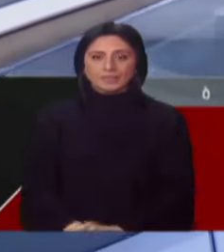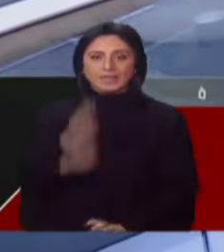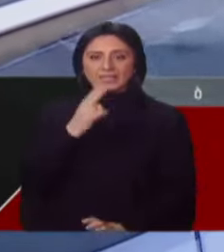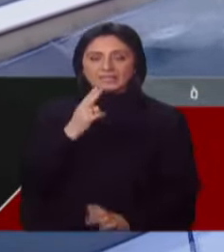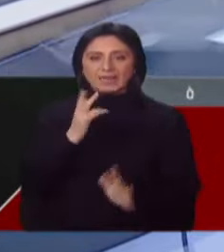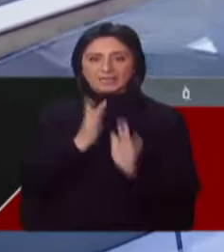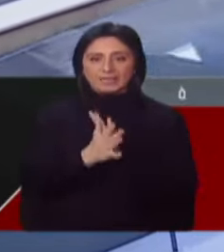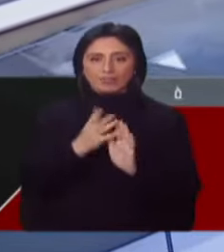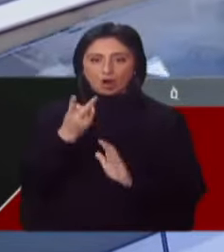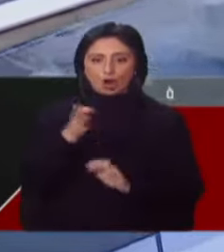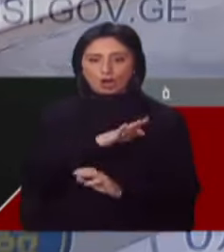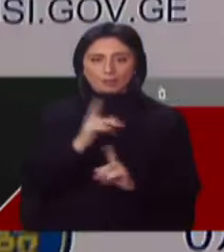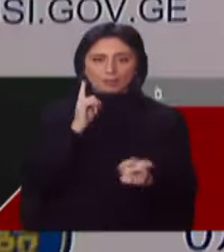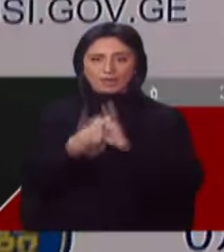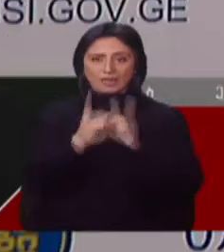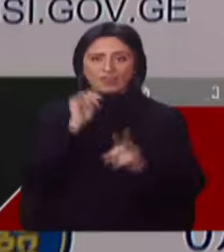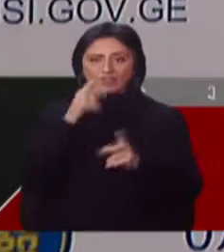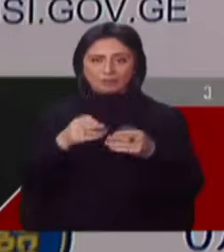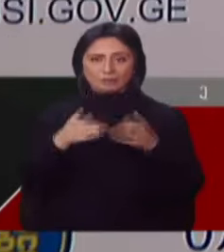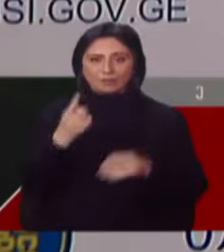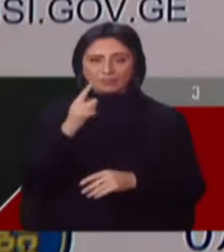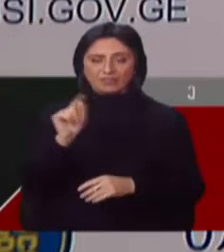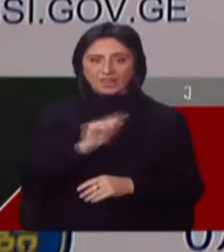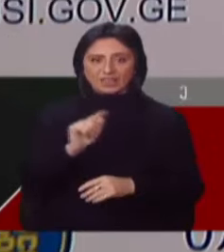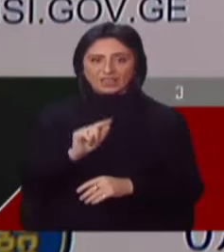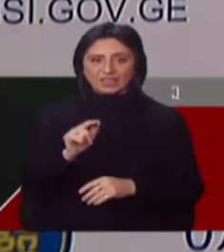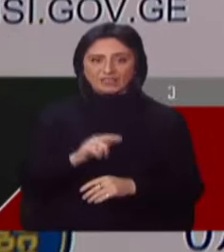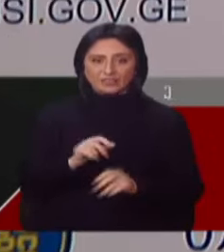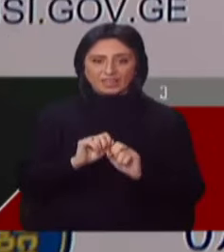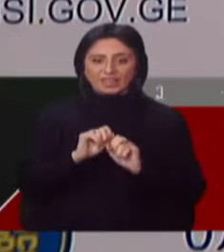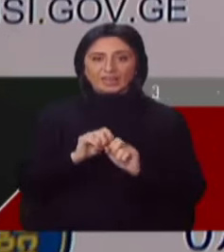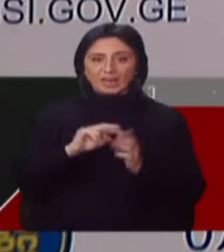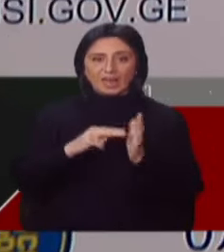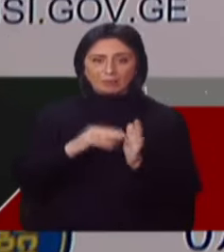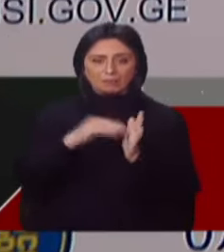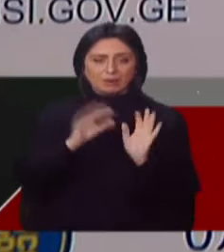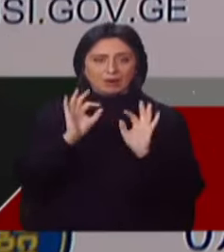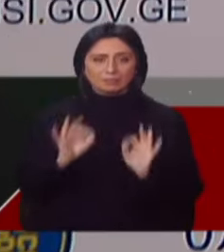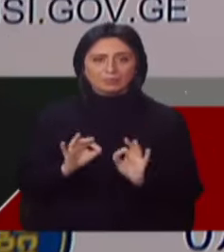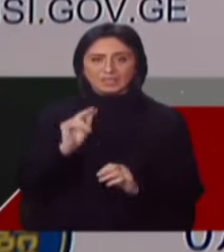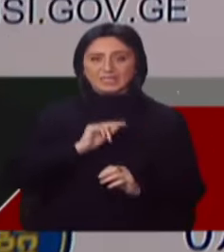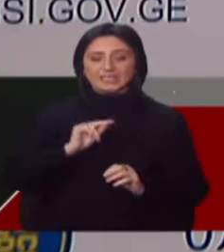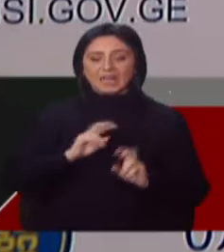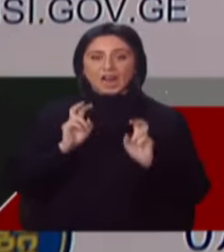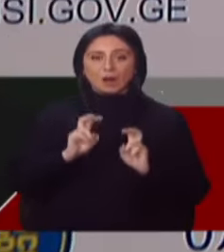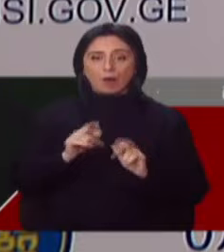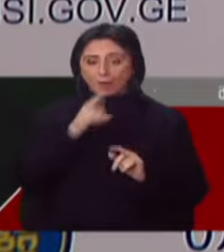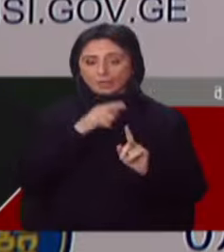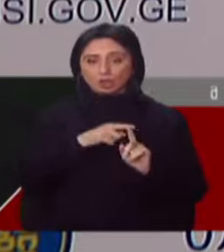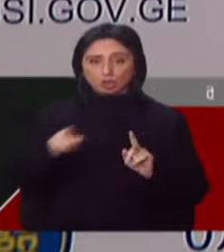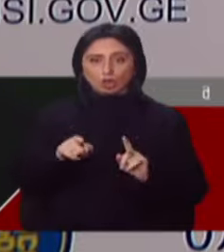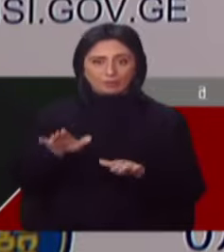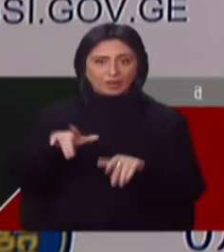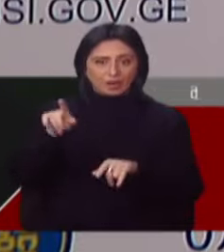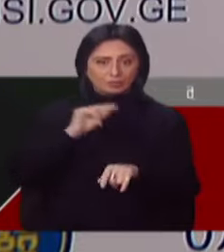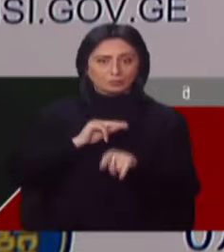წერეთლის გამზირი ორ მხრივად გაიხსნება. ხვალ 1 თებერვალს, როგორც ეს გეგმის მიხედვით იყო გათვალისწინებული სამუშაოებს. ამ დროისთვისაც